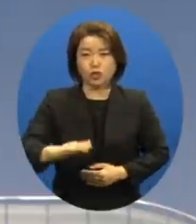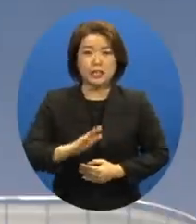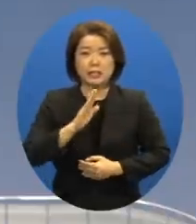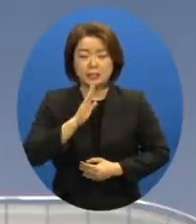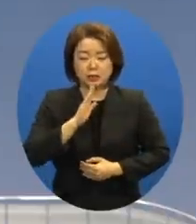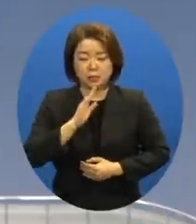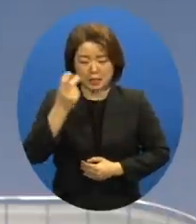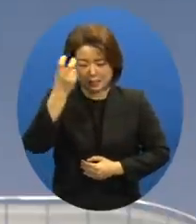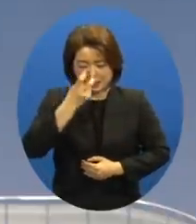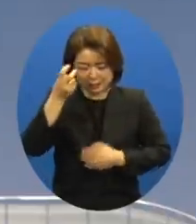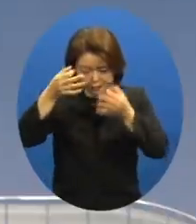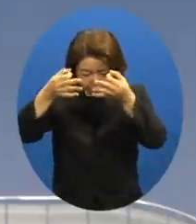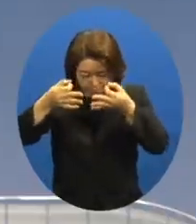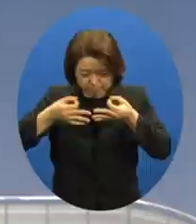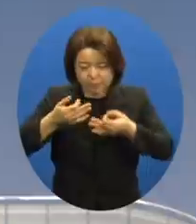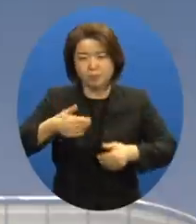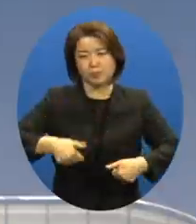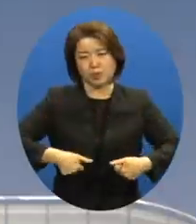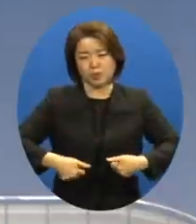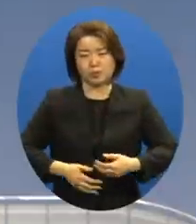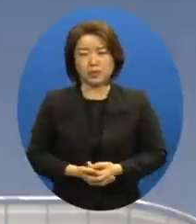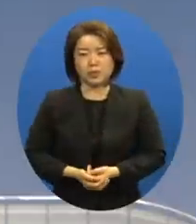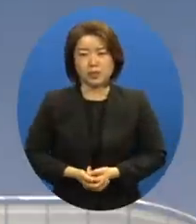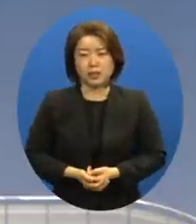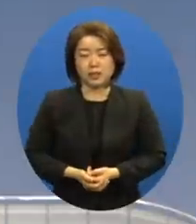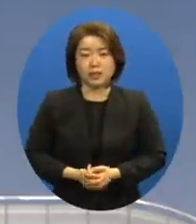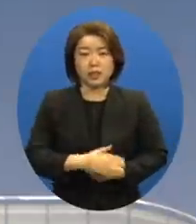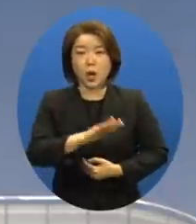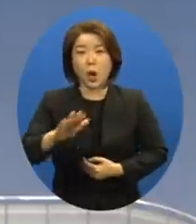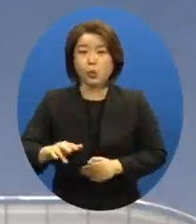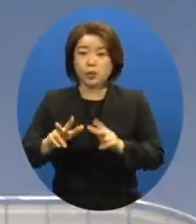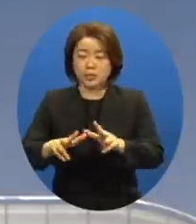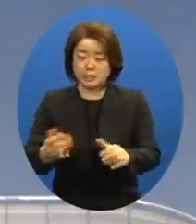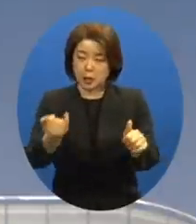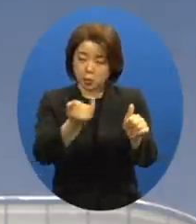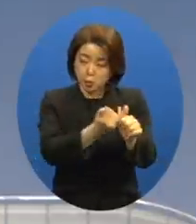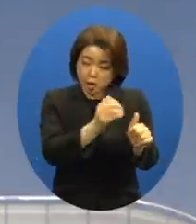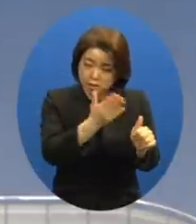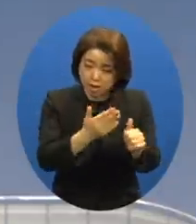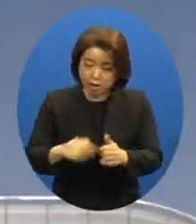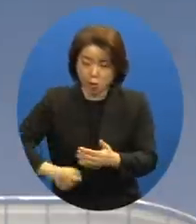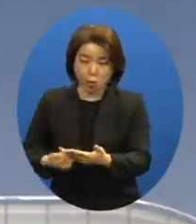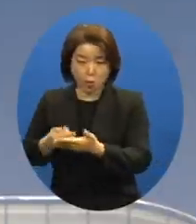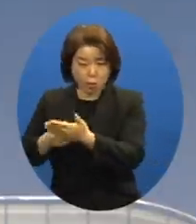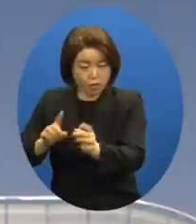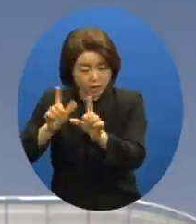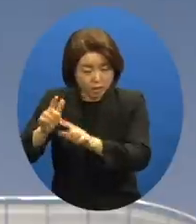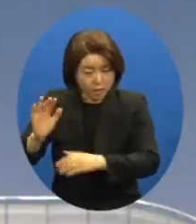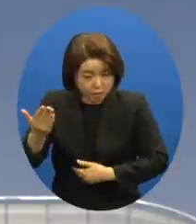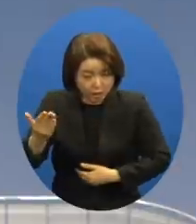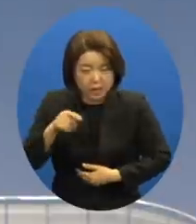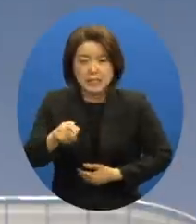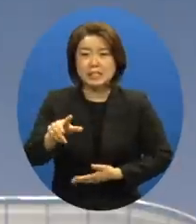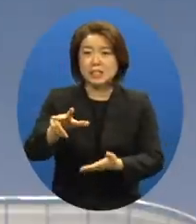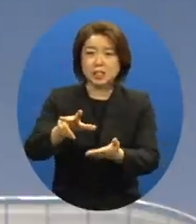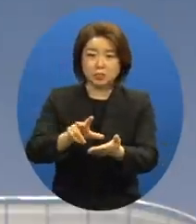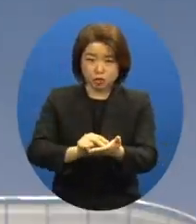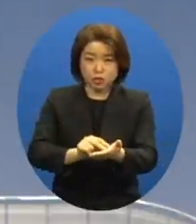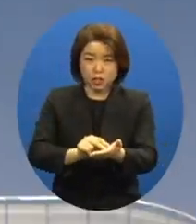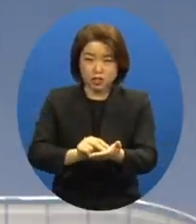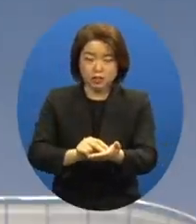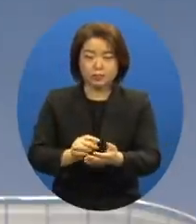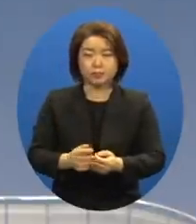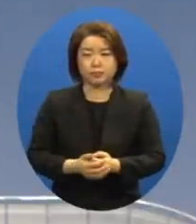점검해야 하는 겁니다 우리는 지금 결혼을 해야 되냐 독신으로 살아야 되느냐 하는 문제에서